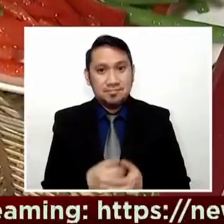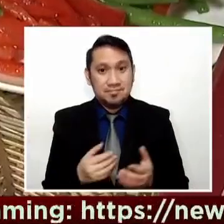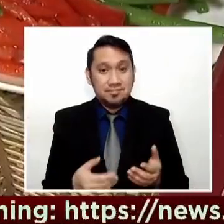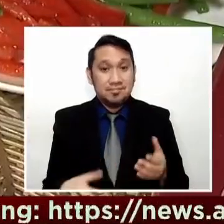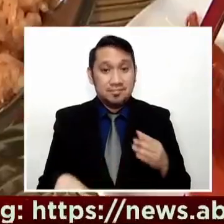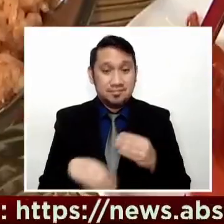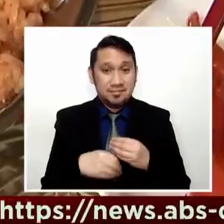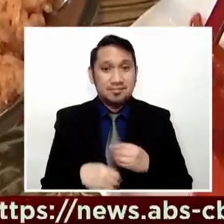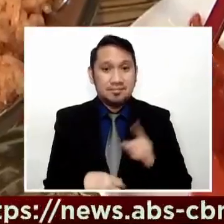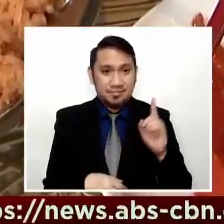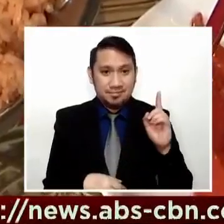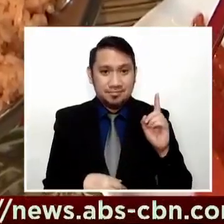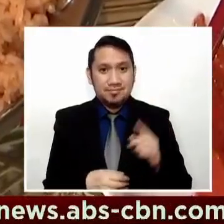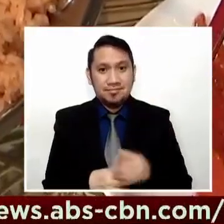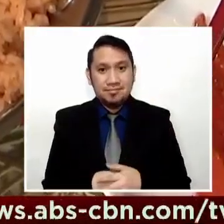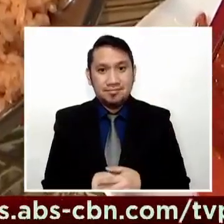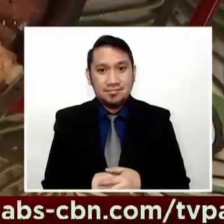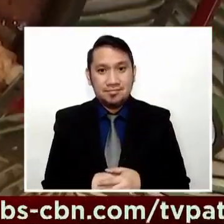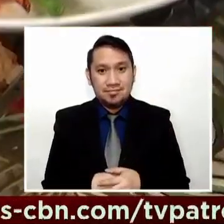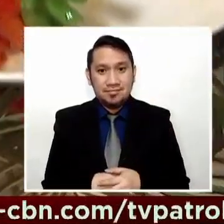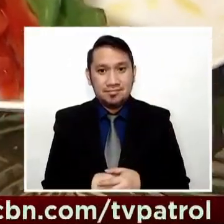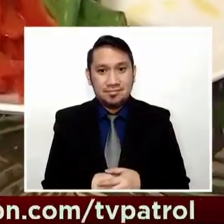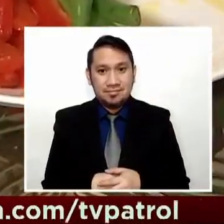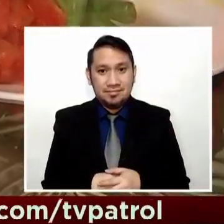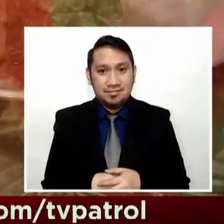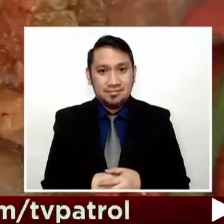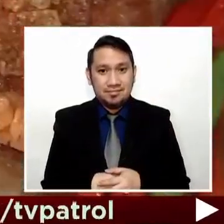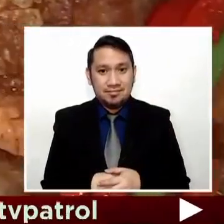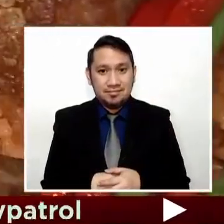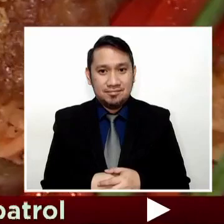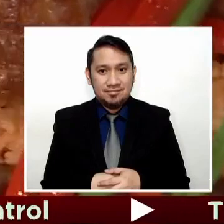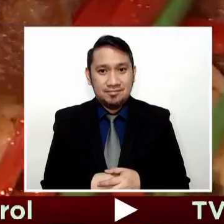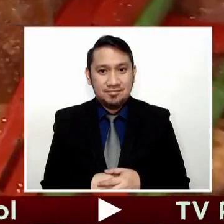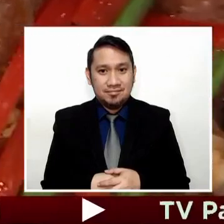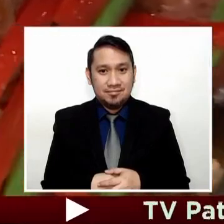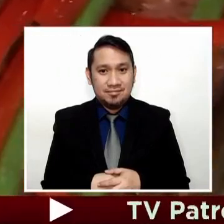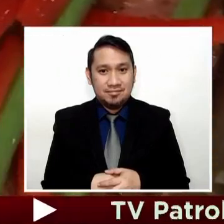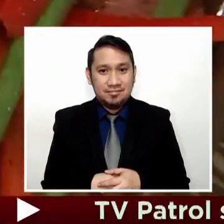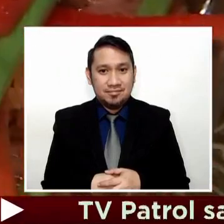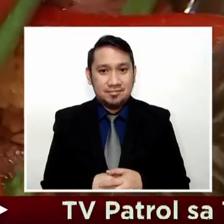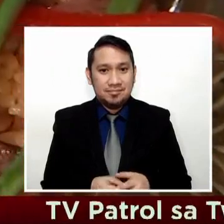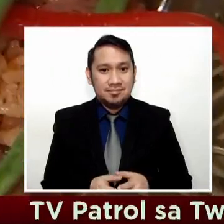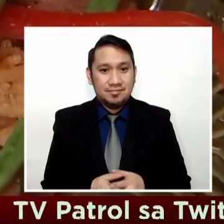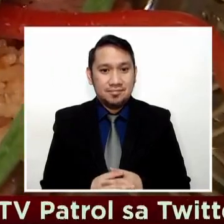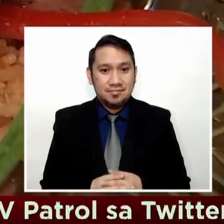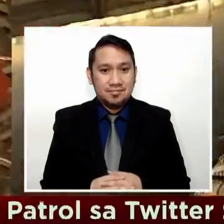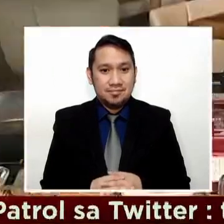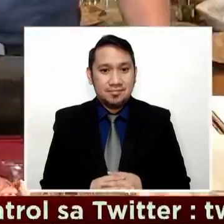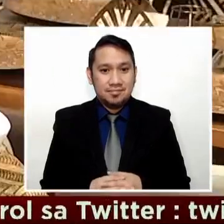rin ang bagnet, chorizo at ginisang bell pepper at beans for toppings.